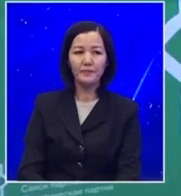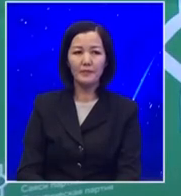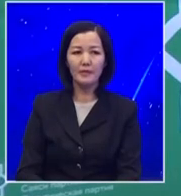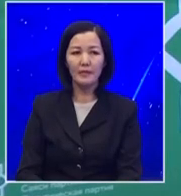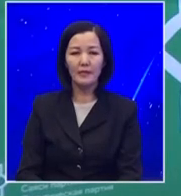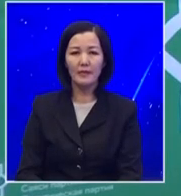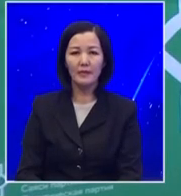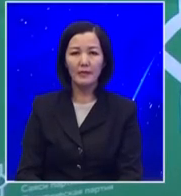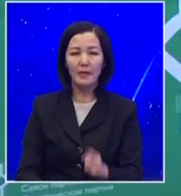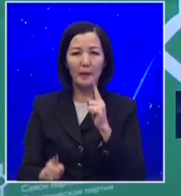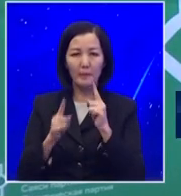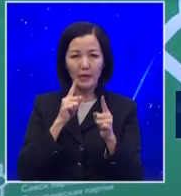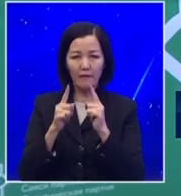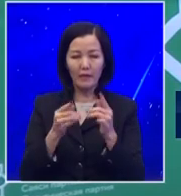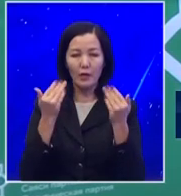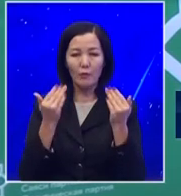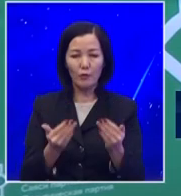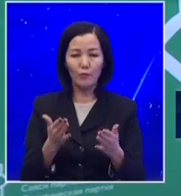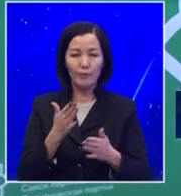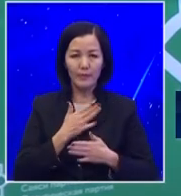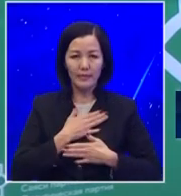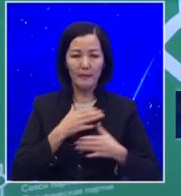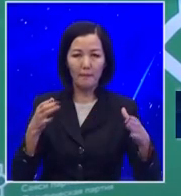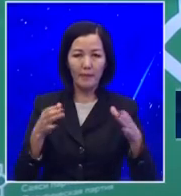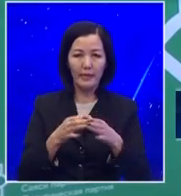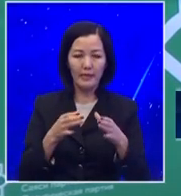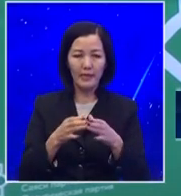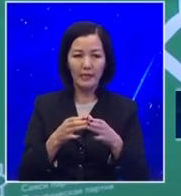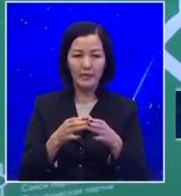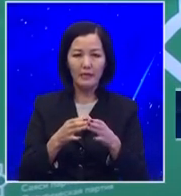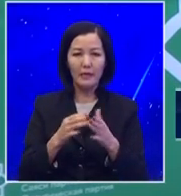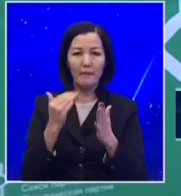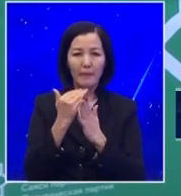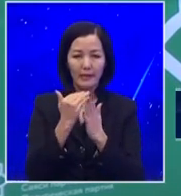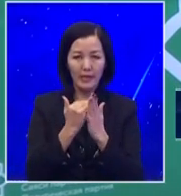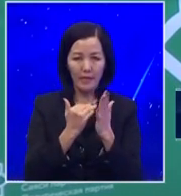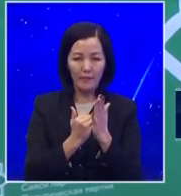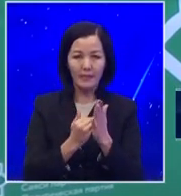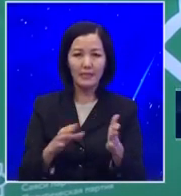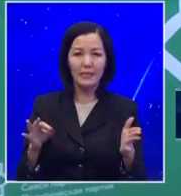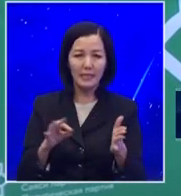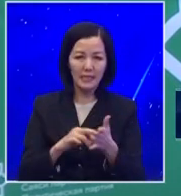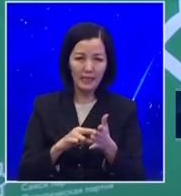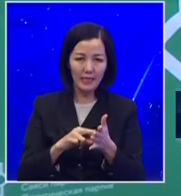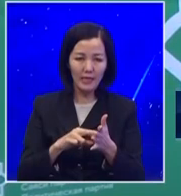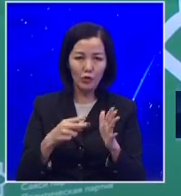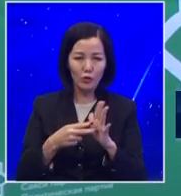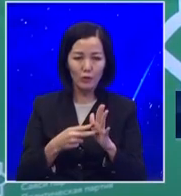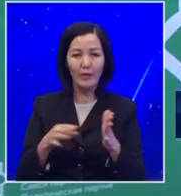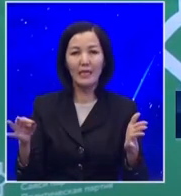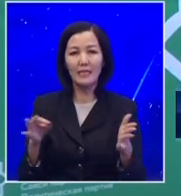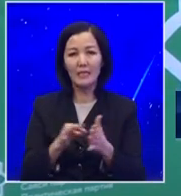Сол брифингқа біздің партияның тезистарын, партияның бағдарламасын, сондайлығын